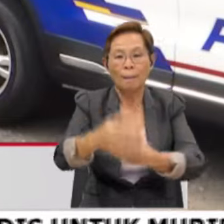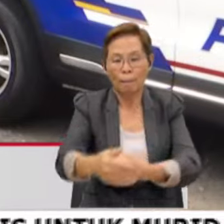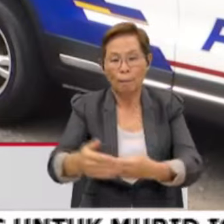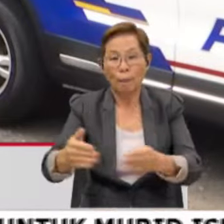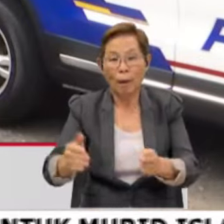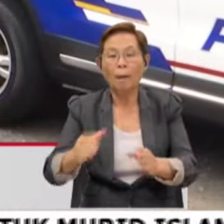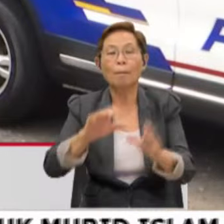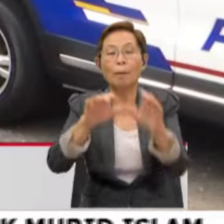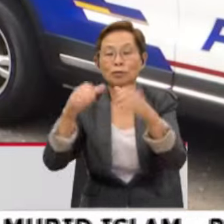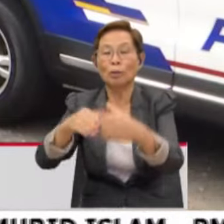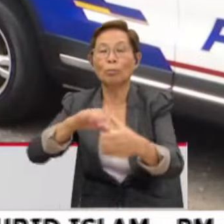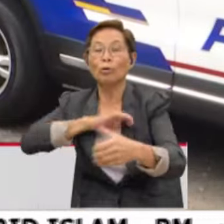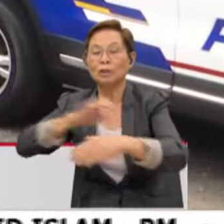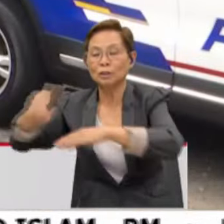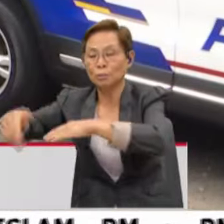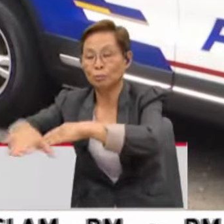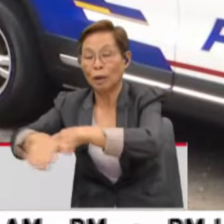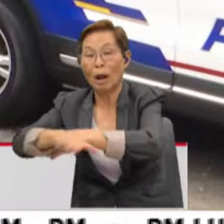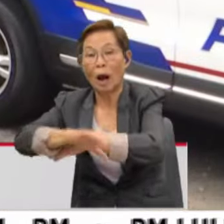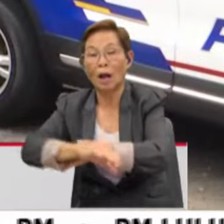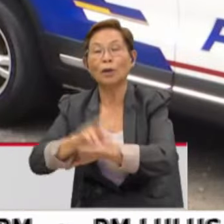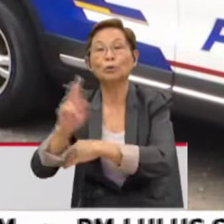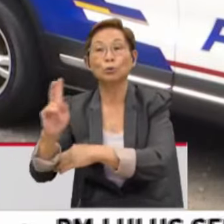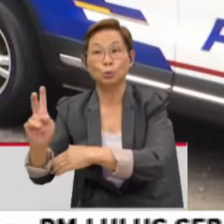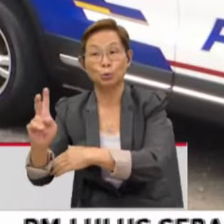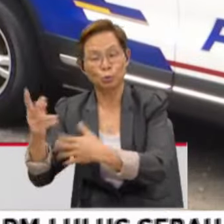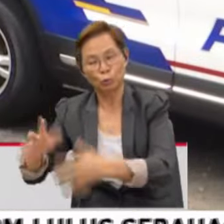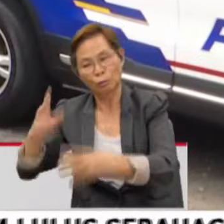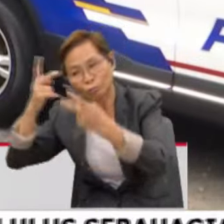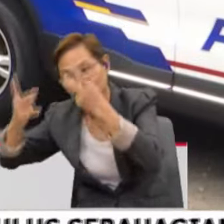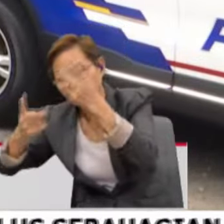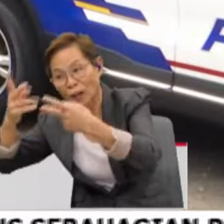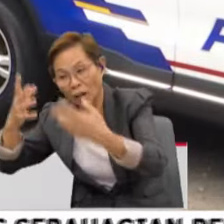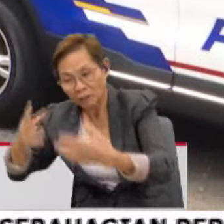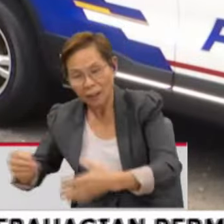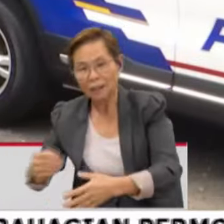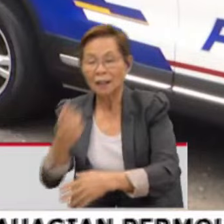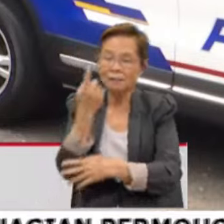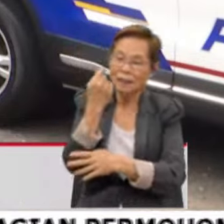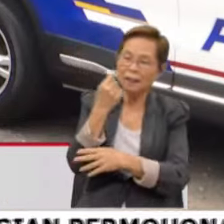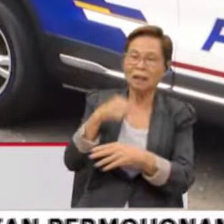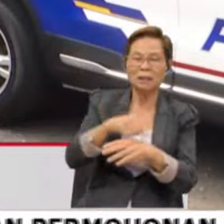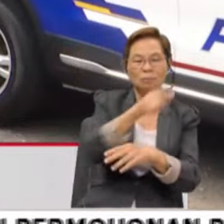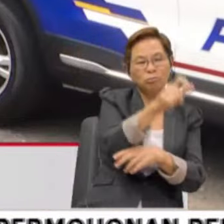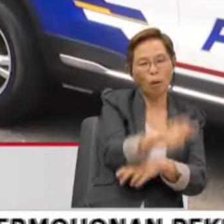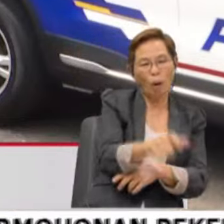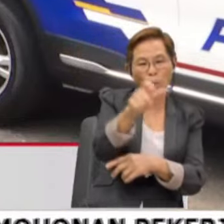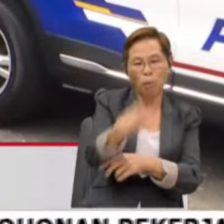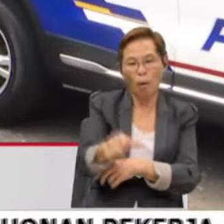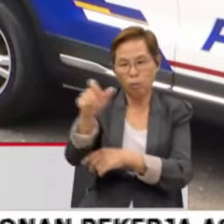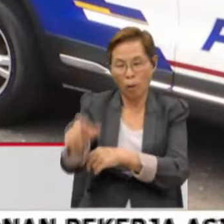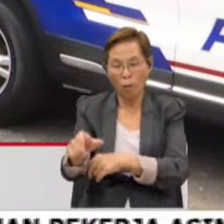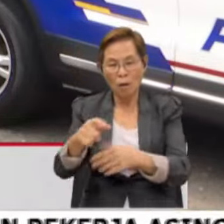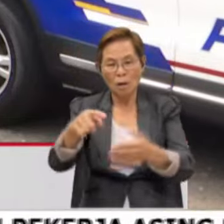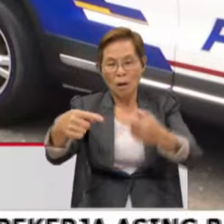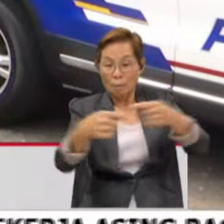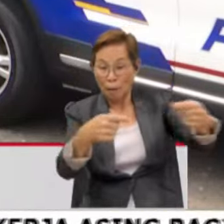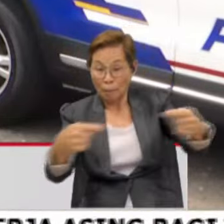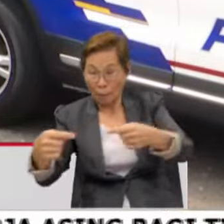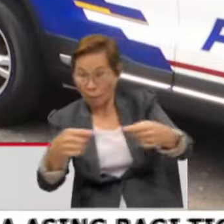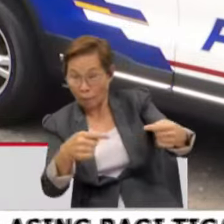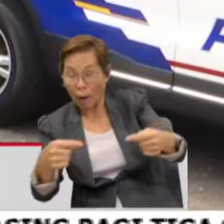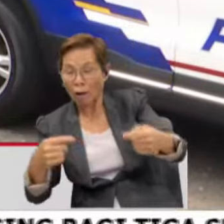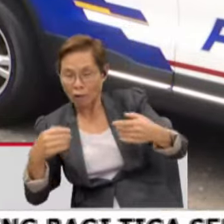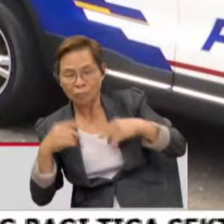Marin Wilayah 2. Dan tadi selain itu, tadi beberapa calon bertanding juga dilihat hadir